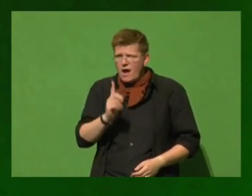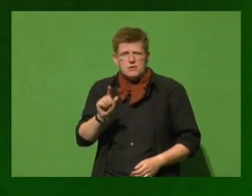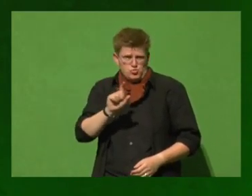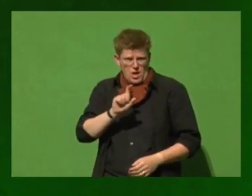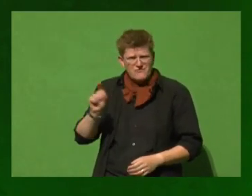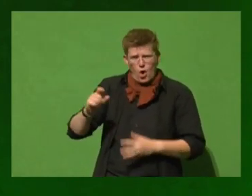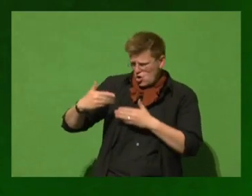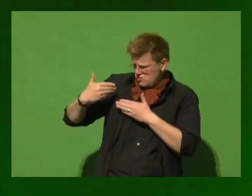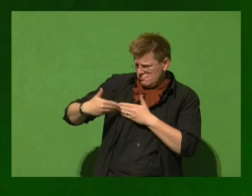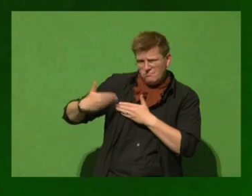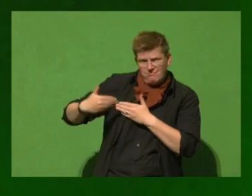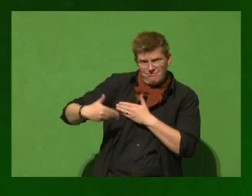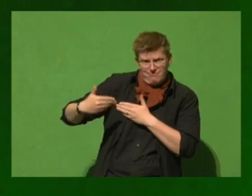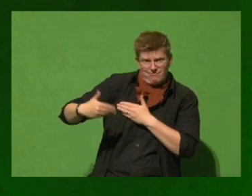Merkel